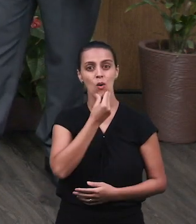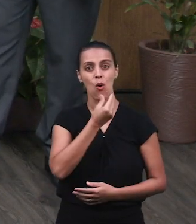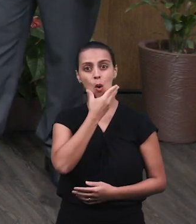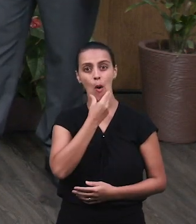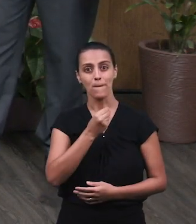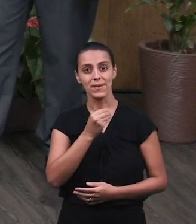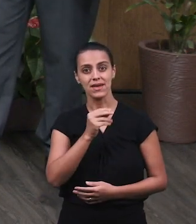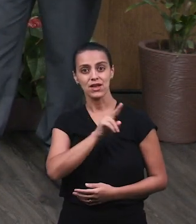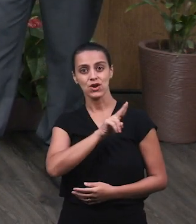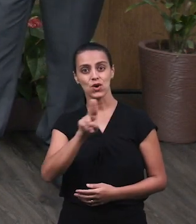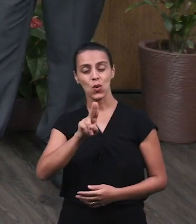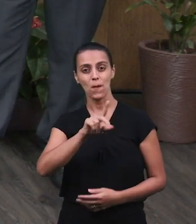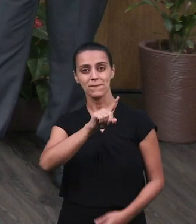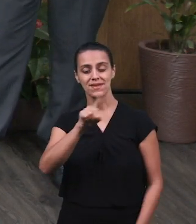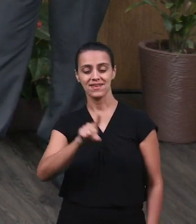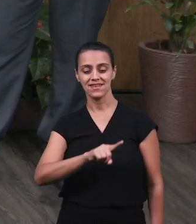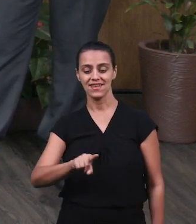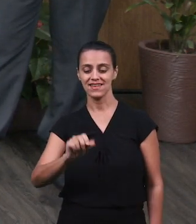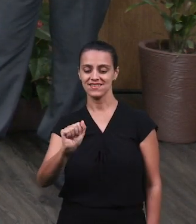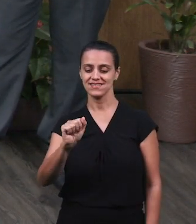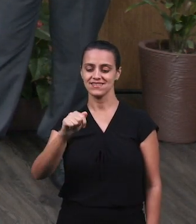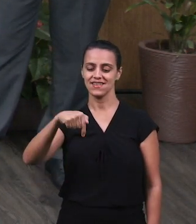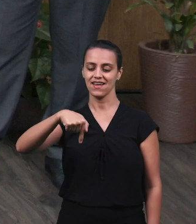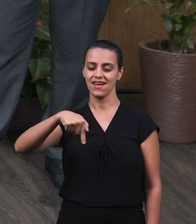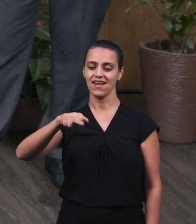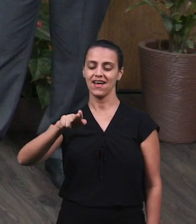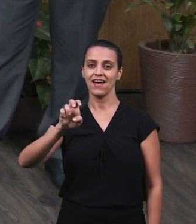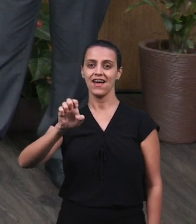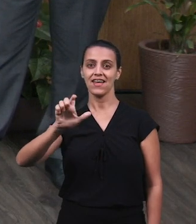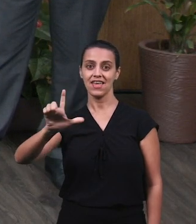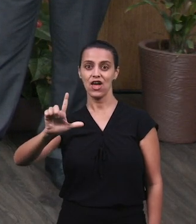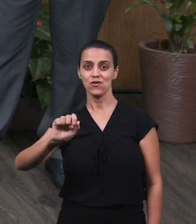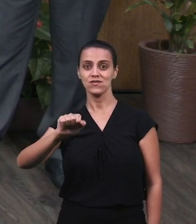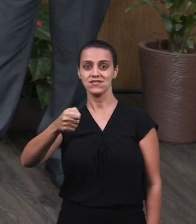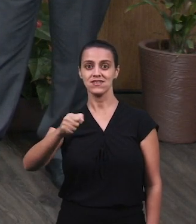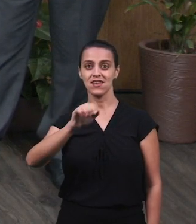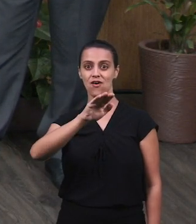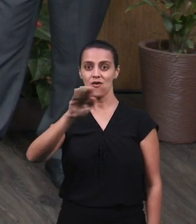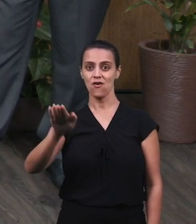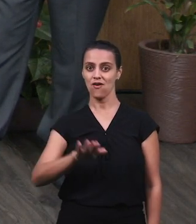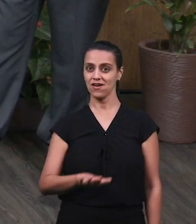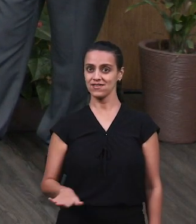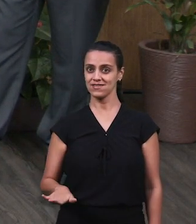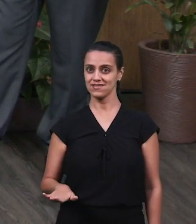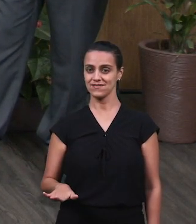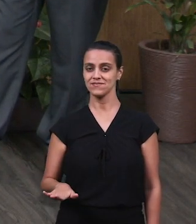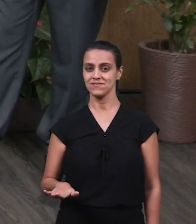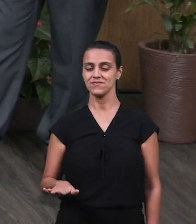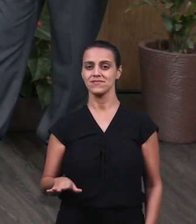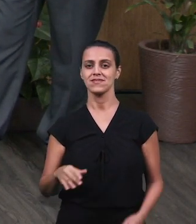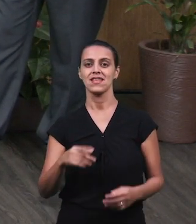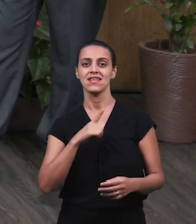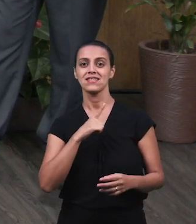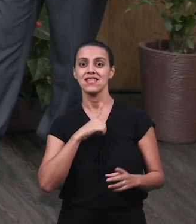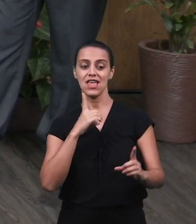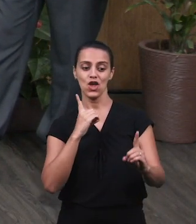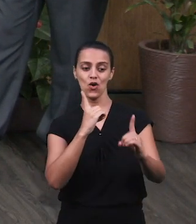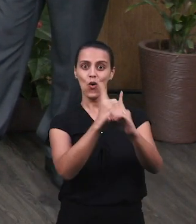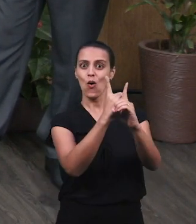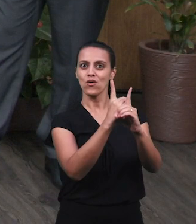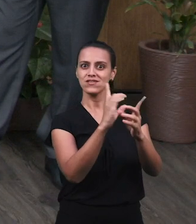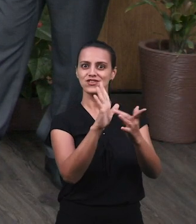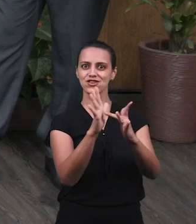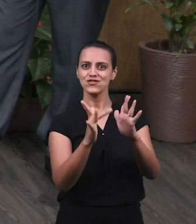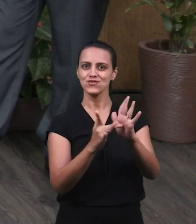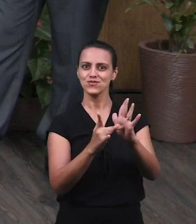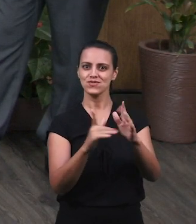dont la rencontre avec le Seigneur Jésus est décrite dans l'évangile de Luc, chapitre 19. Quelle rencontre